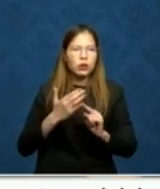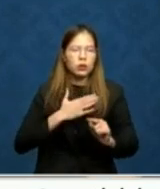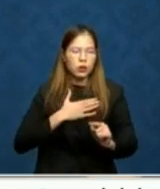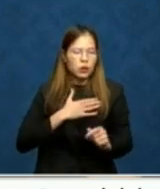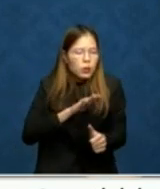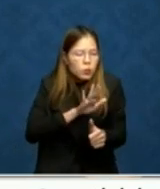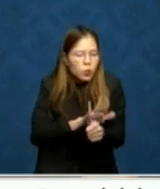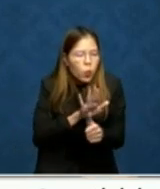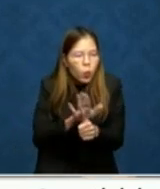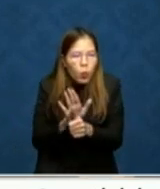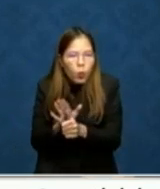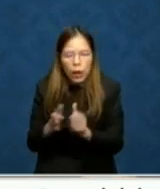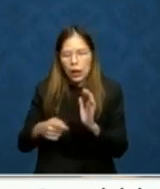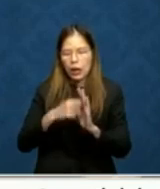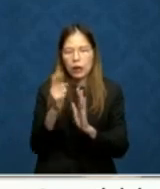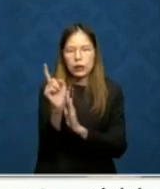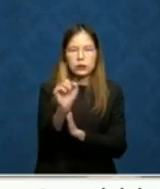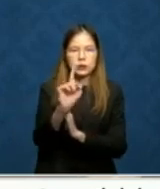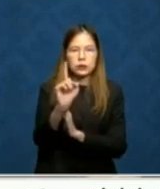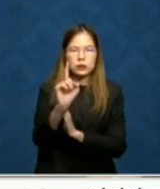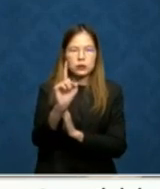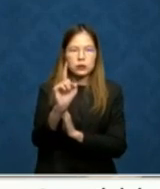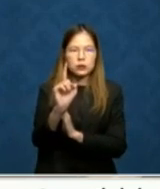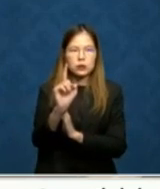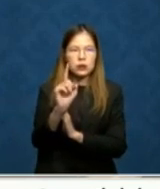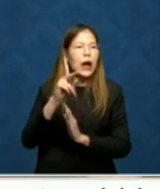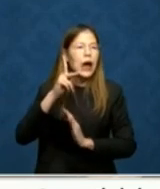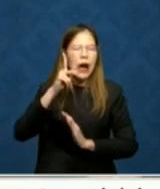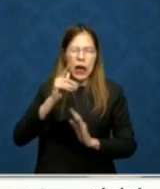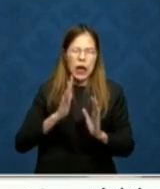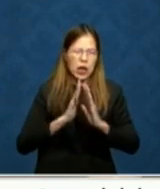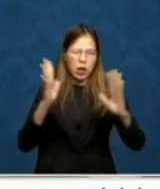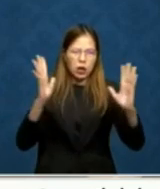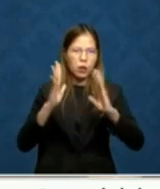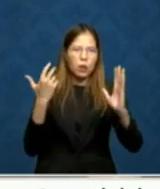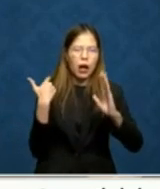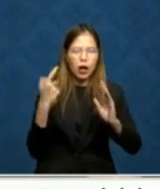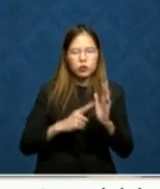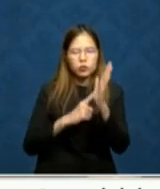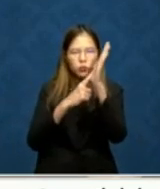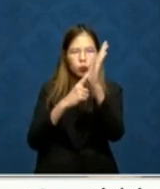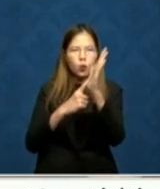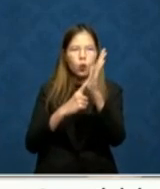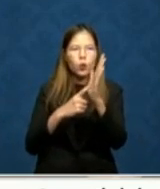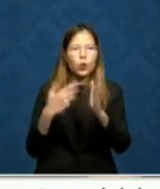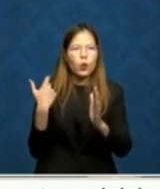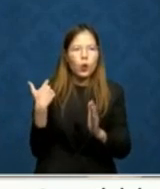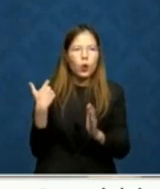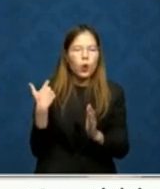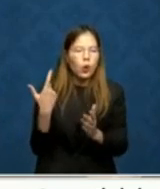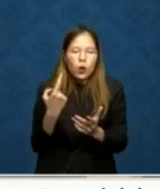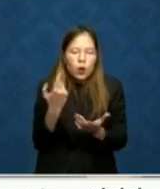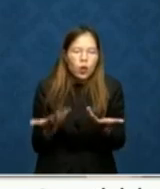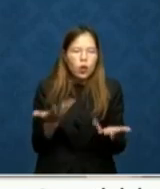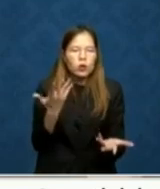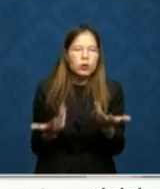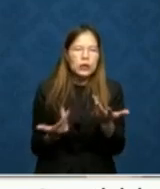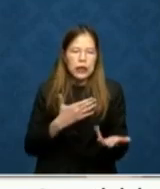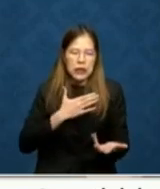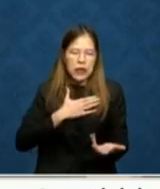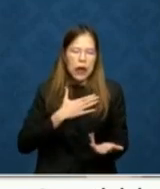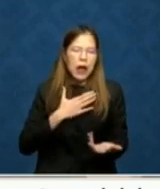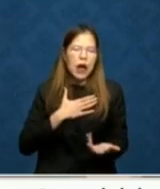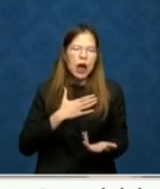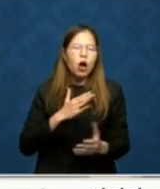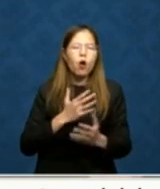รอยนะคะก็มีสาเหตุจากหลากหลายประการนะคะเราได้เห็นตามข่าวกันมากมายเลยนะคะอย่างเช่นการที่คู่รักฝ่ายใดฝ่ายหนึ่งนะคะอยากจะขอยุติ